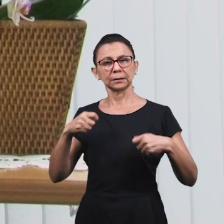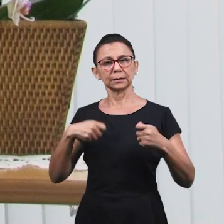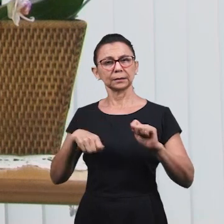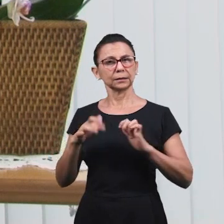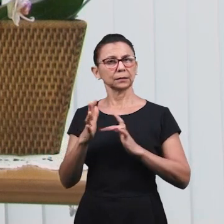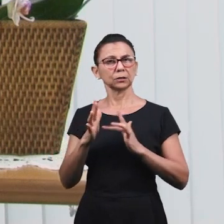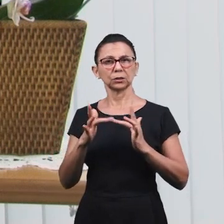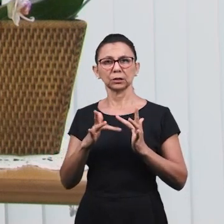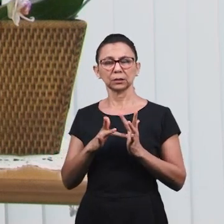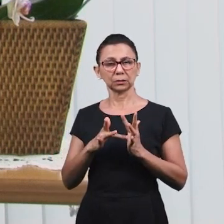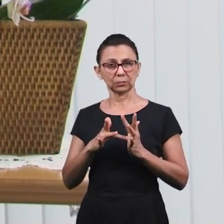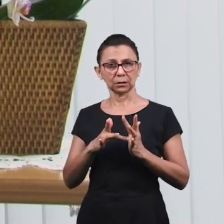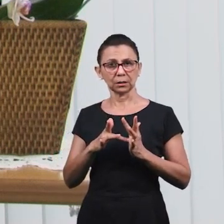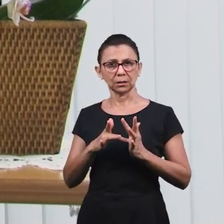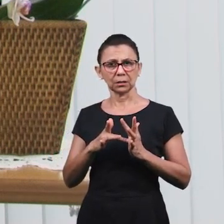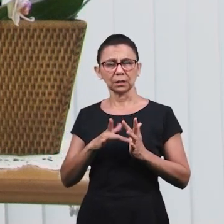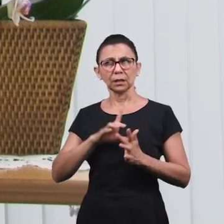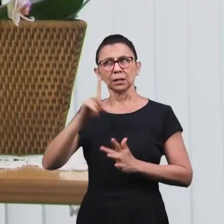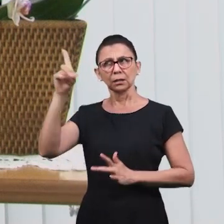Donc,